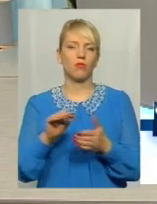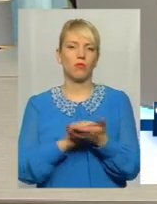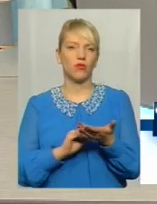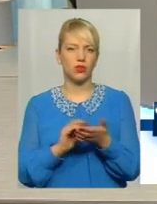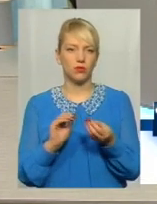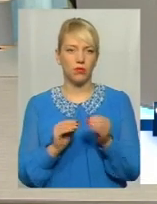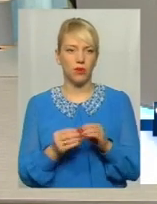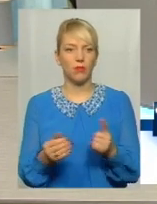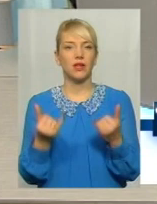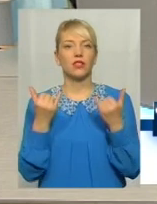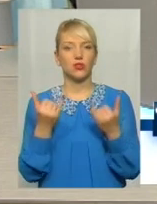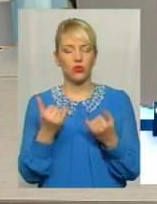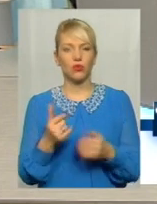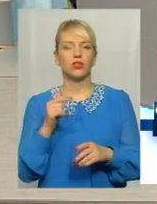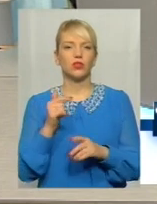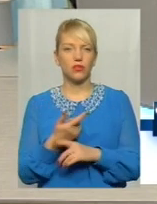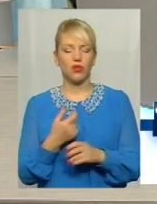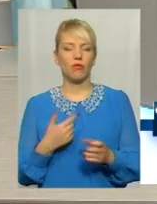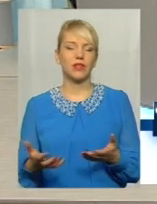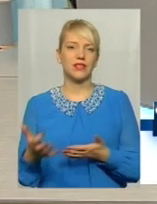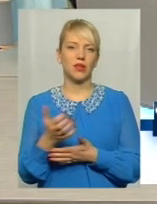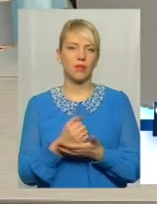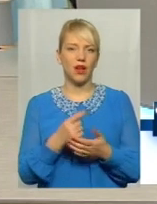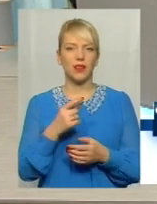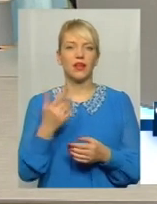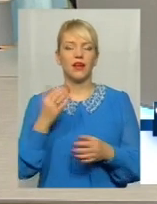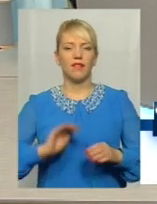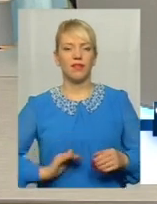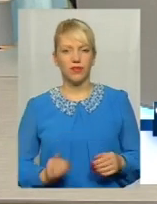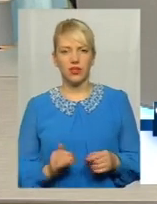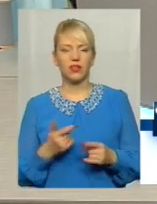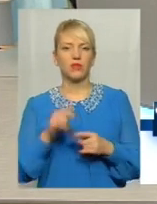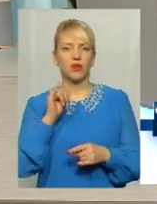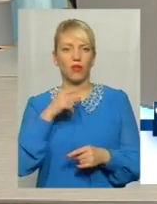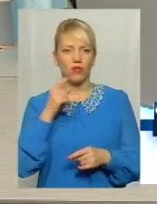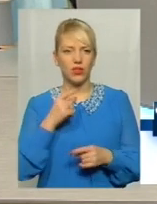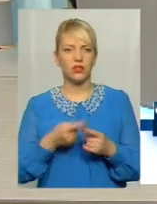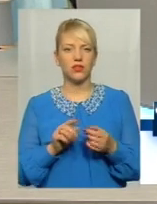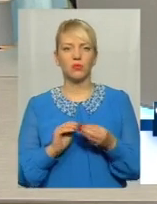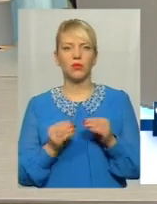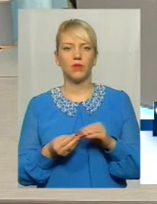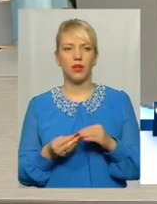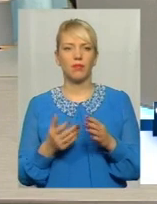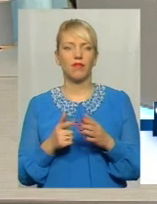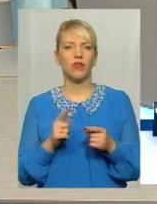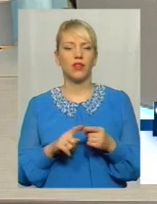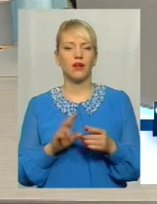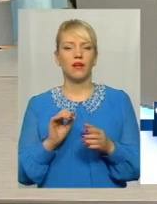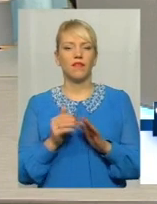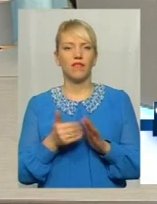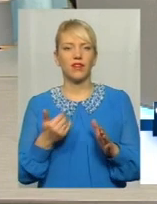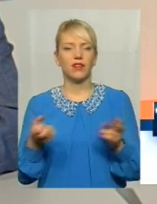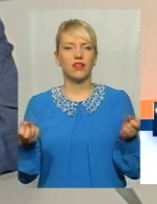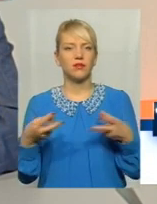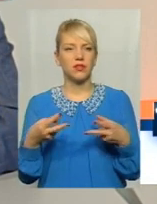ми знову ж таки збирали перевізників. Ця проблема, вона насправді більше викликана